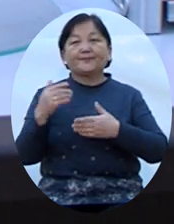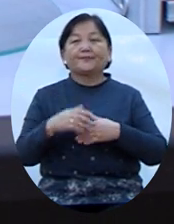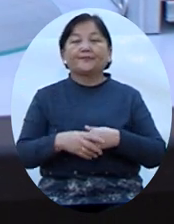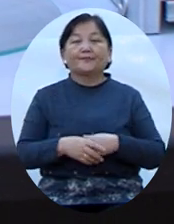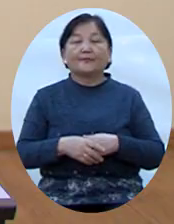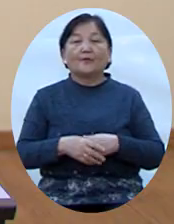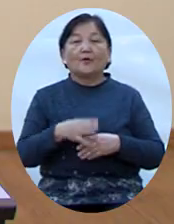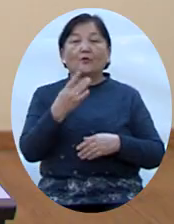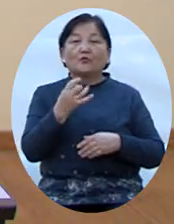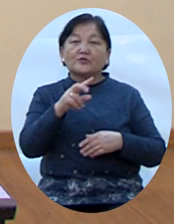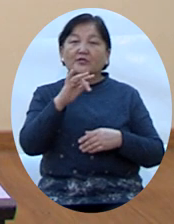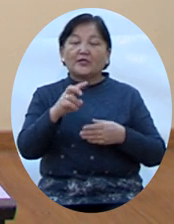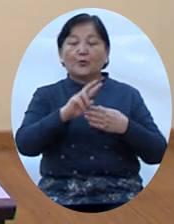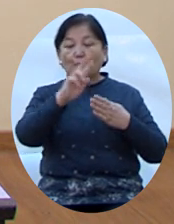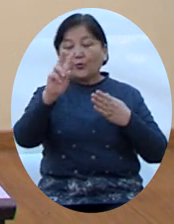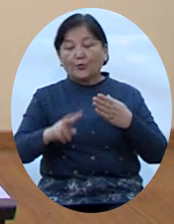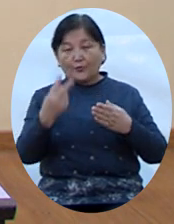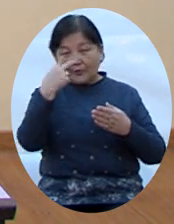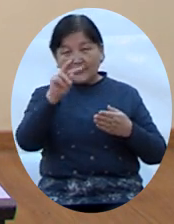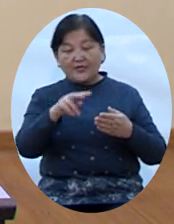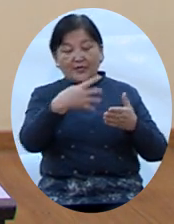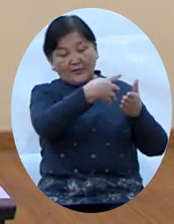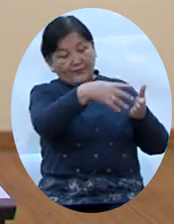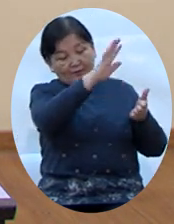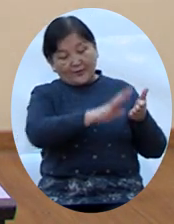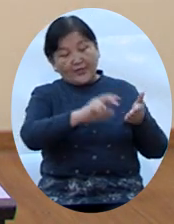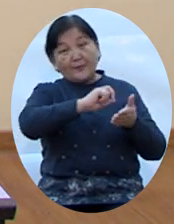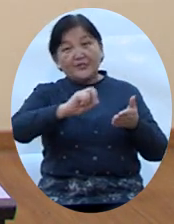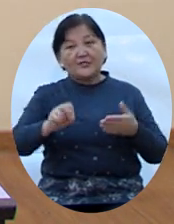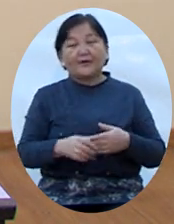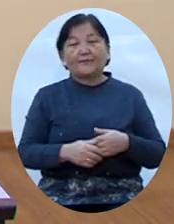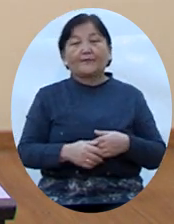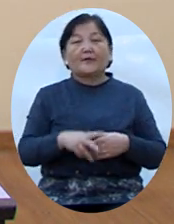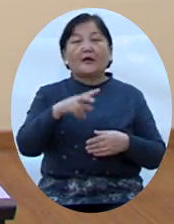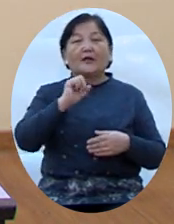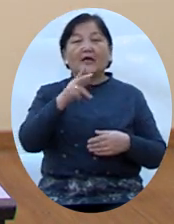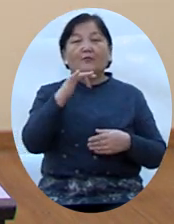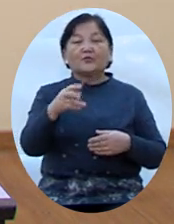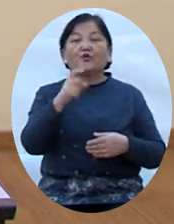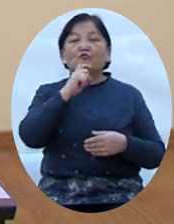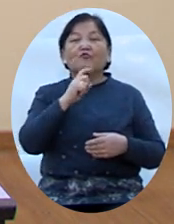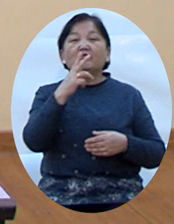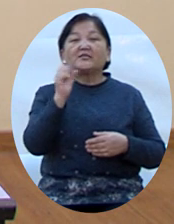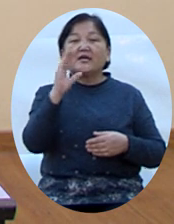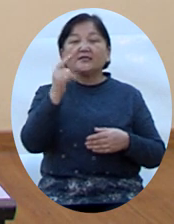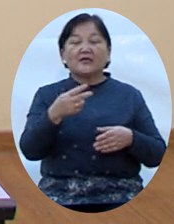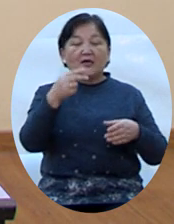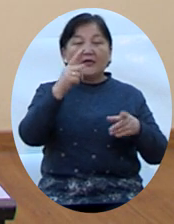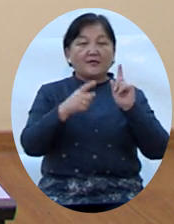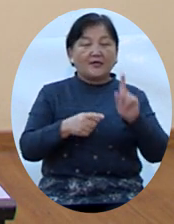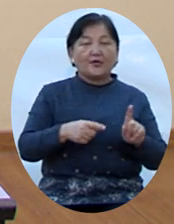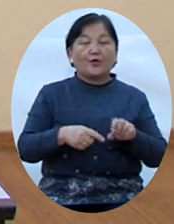За туршилтын үр дүнгээ бүгдээрээ хүснэгтэндээ тэмдэглэе. За лакмусын хөх цаасыг 1